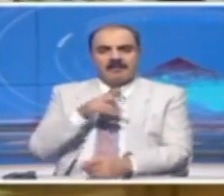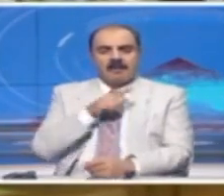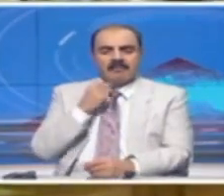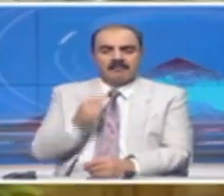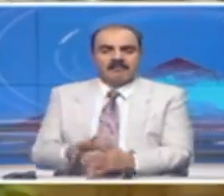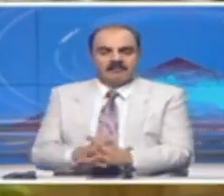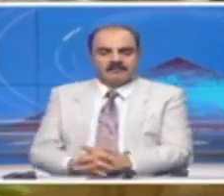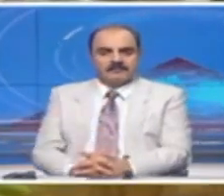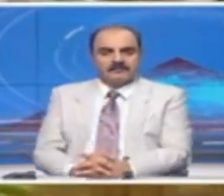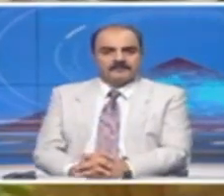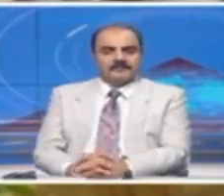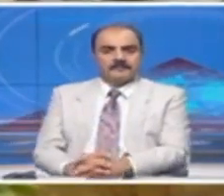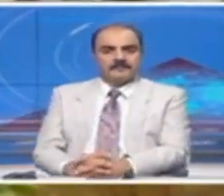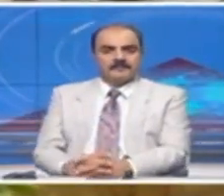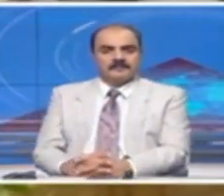الهيدروجين الأخضر.